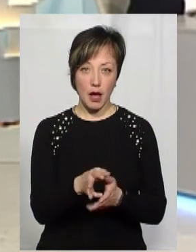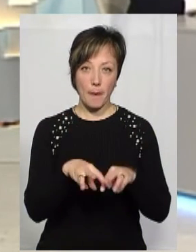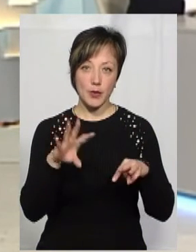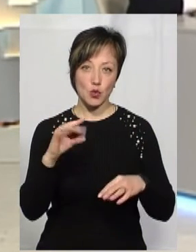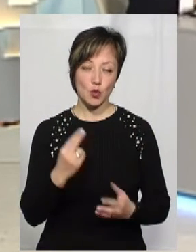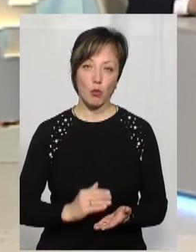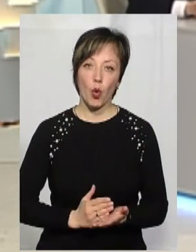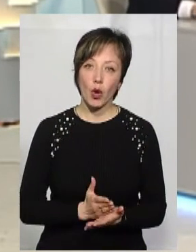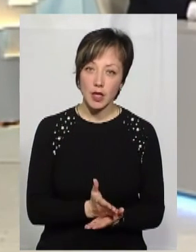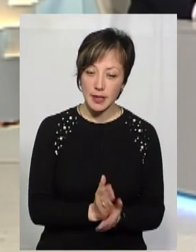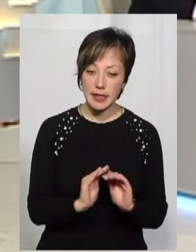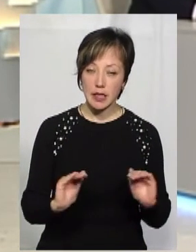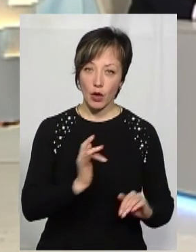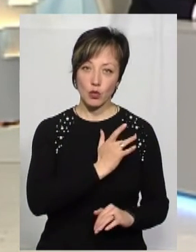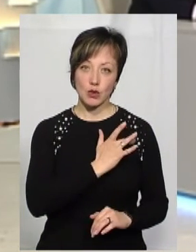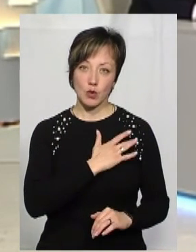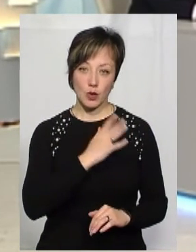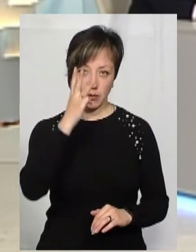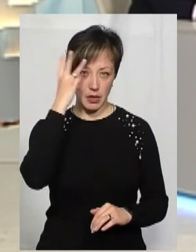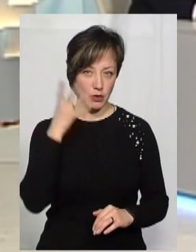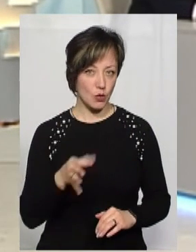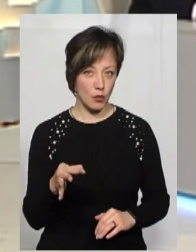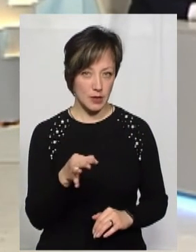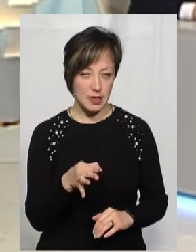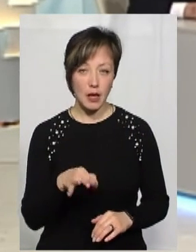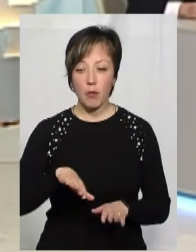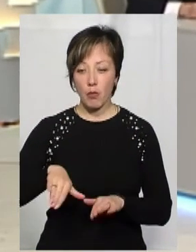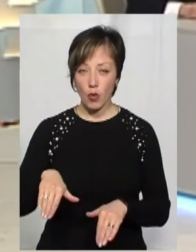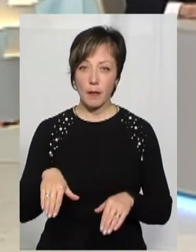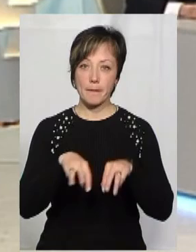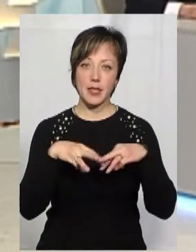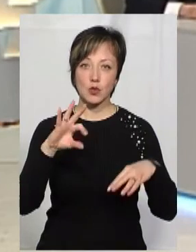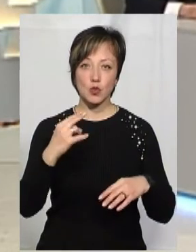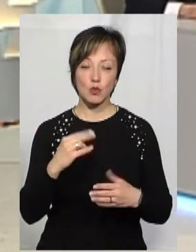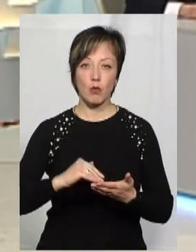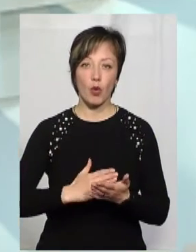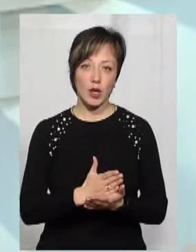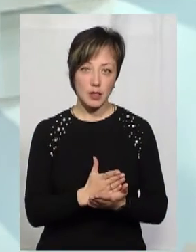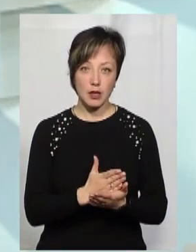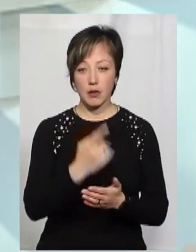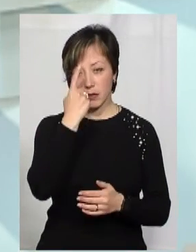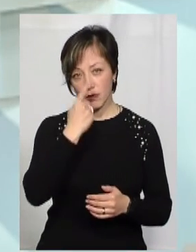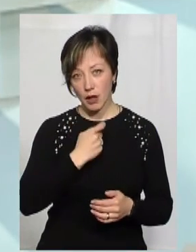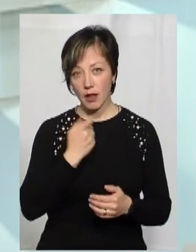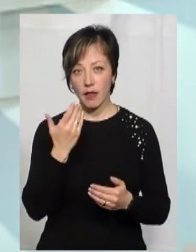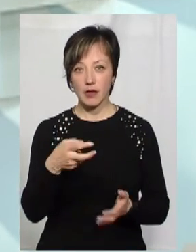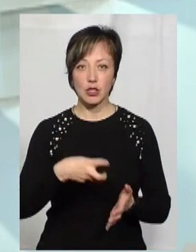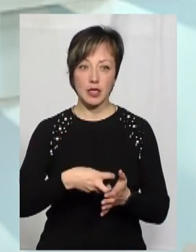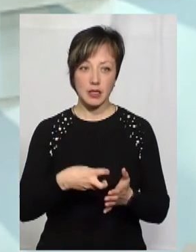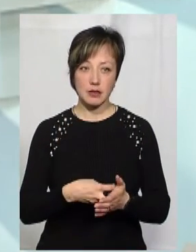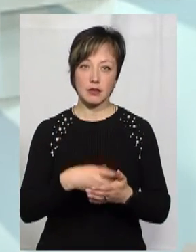соціальної політики щодо дітей, які усиновлені із Хмельницької області. І потім нам Міністерство соціальної політики повідомляє на ваш